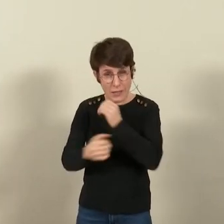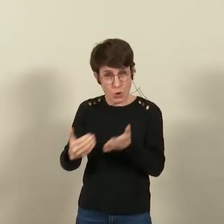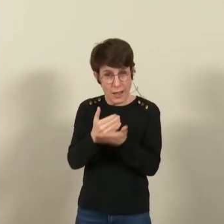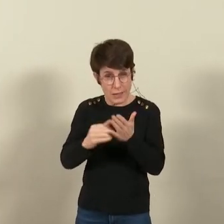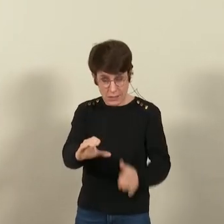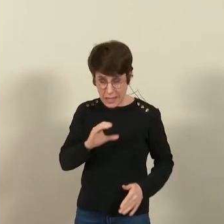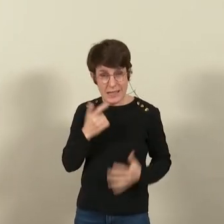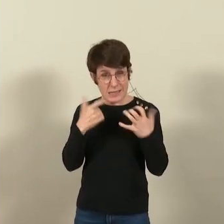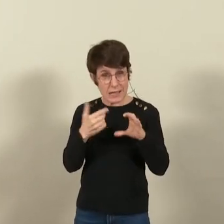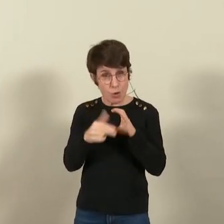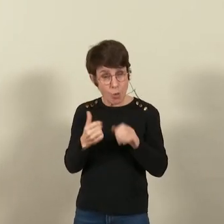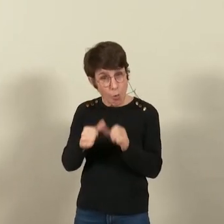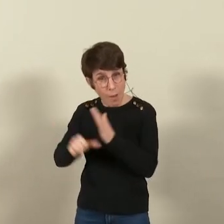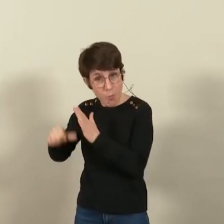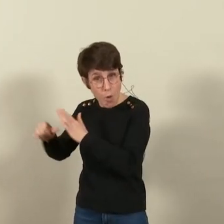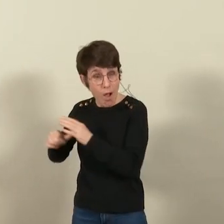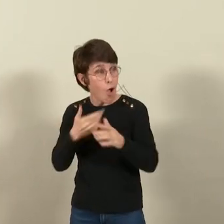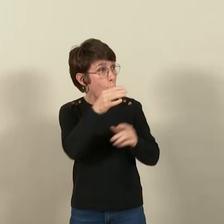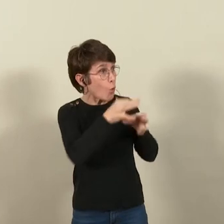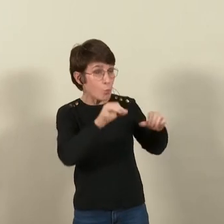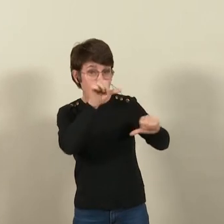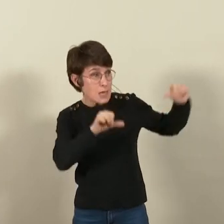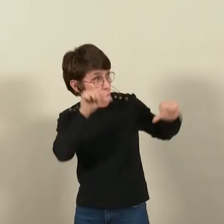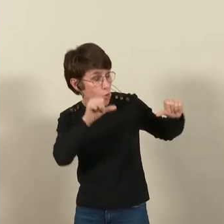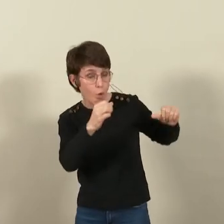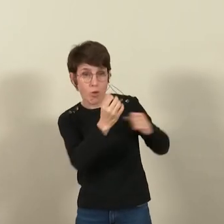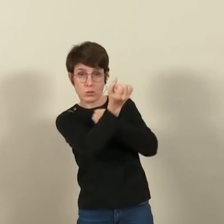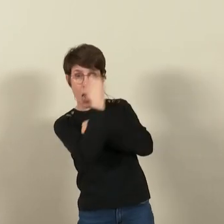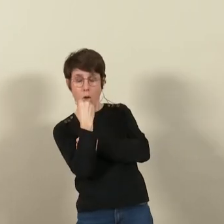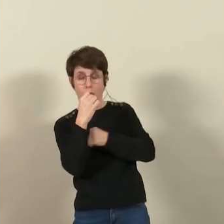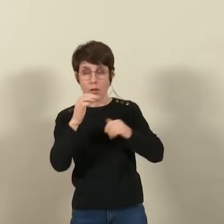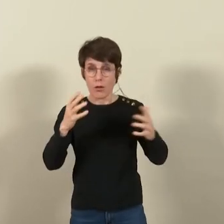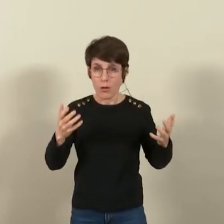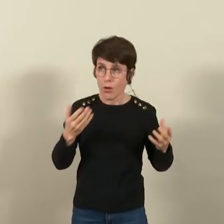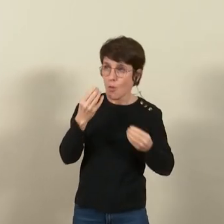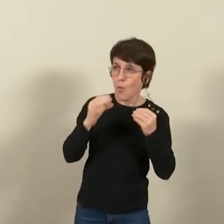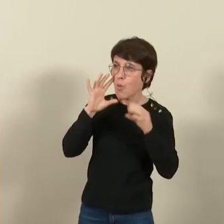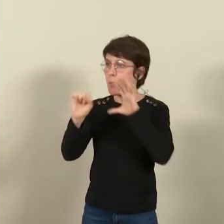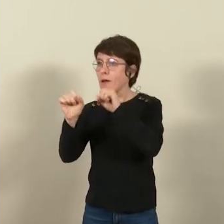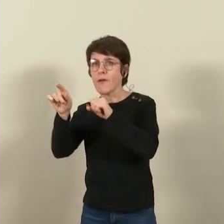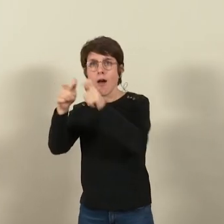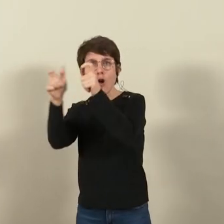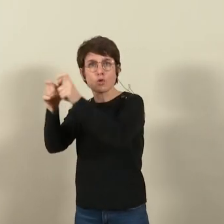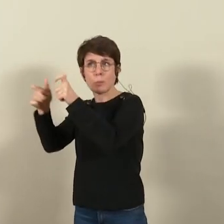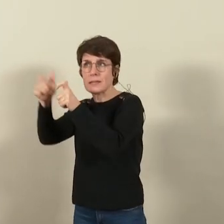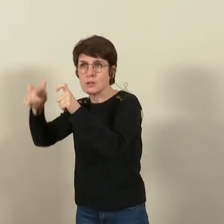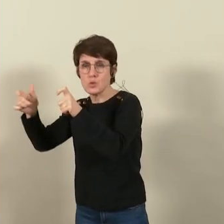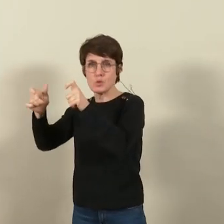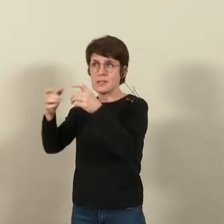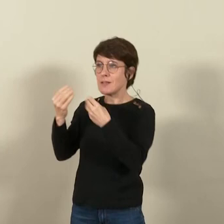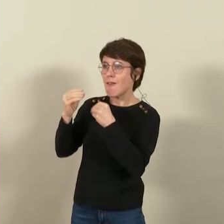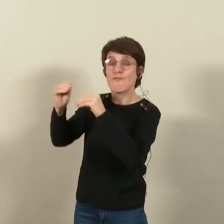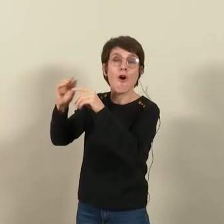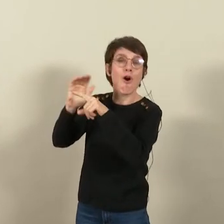êtes confronté à une concurrence é déloyal ou que vous constatez que d'autres acteurs des intermédiaires augmentent fortement le leur